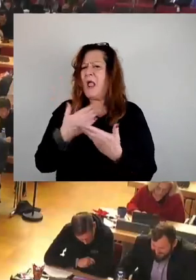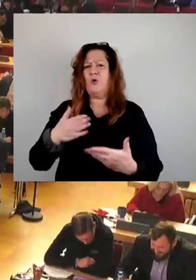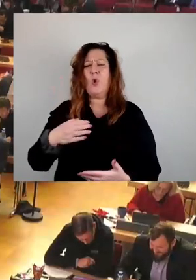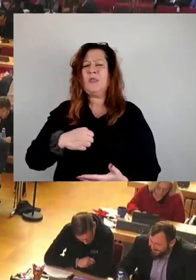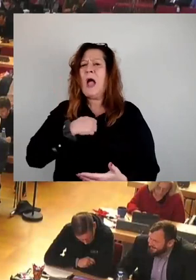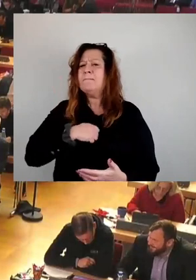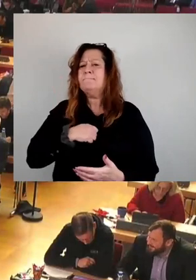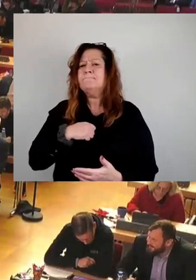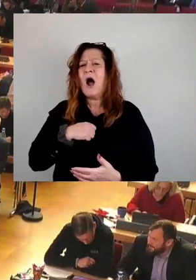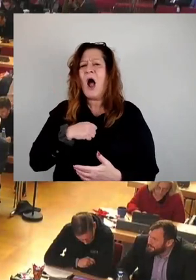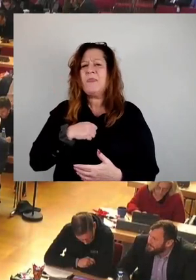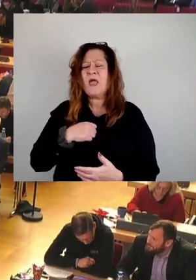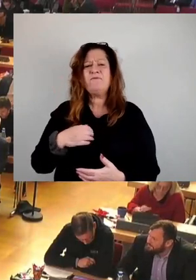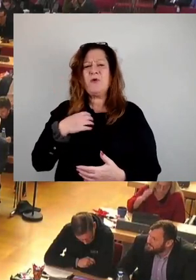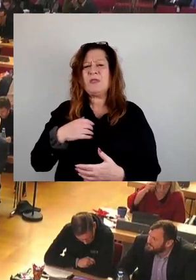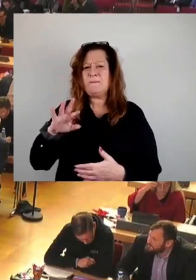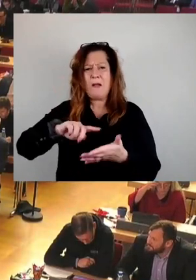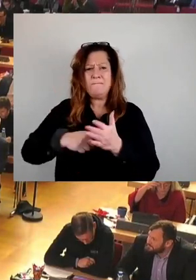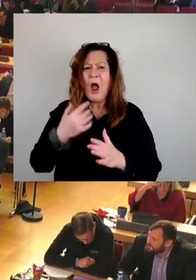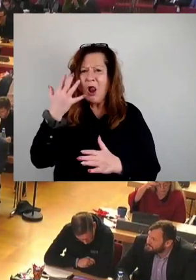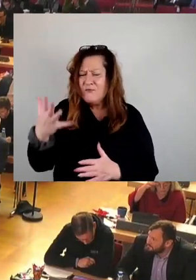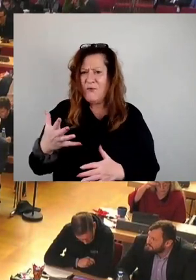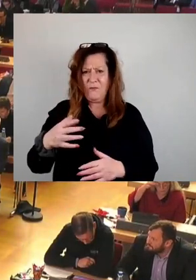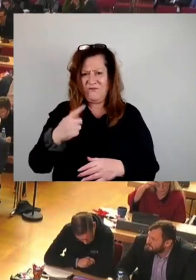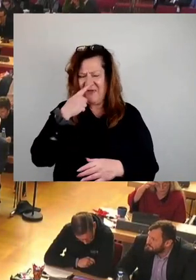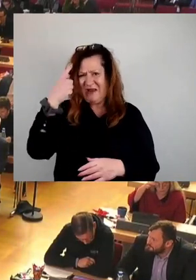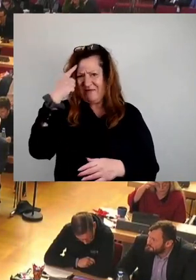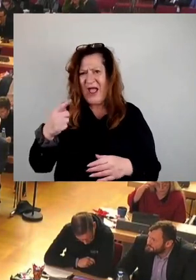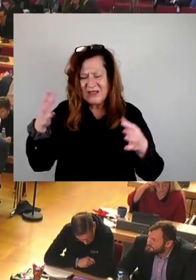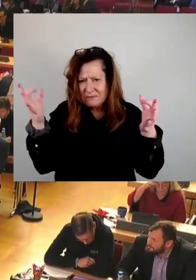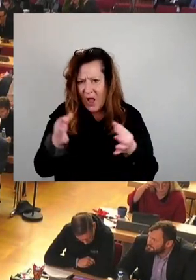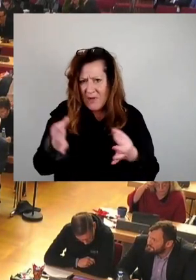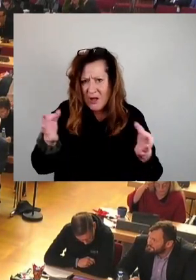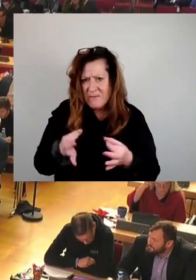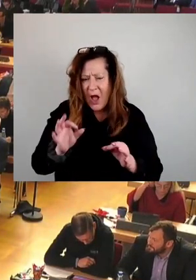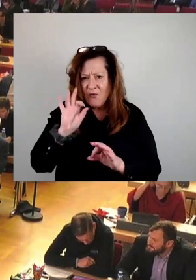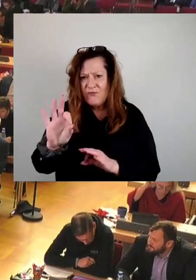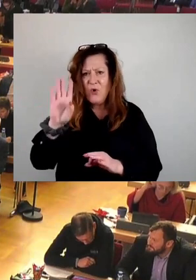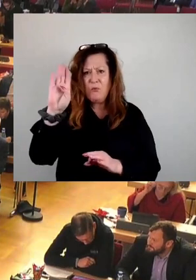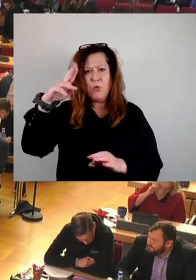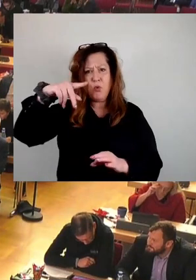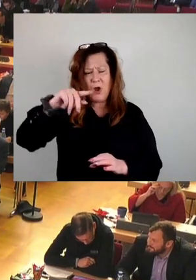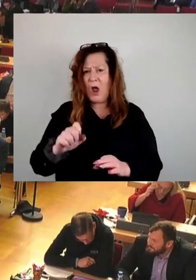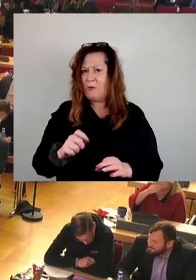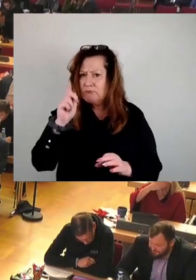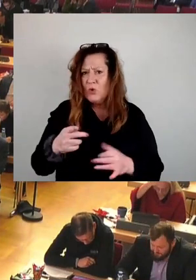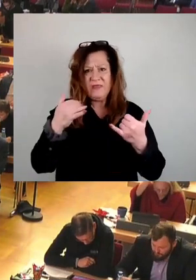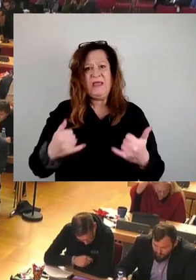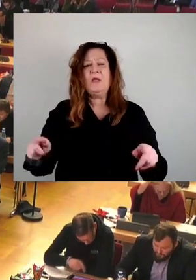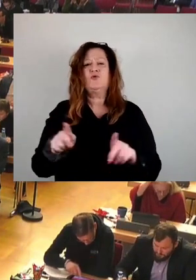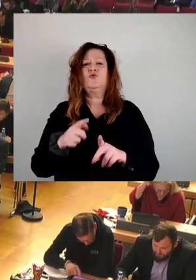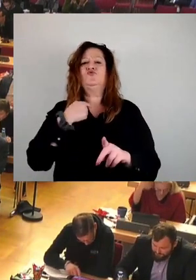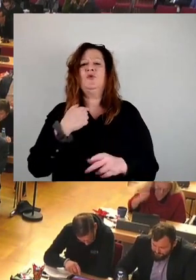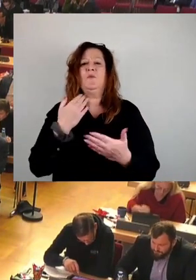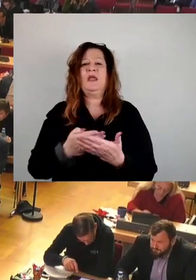dann irgendwie den 5-fachen Preis, wenn er weiß, wir brauchen das für die Buga. Das heißt, es gibt keine Alternative, wir müssen dem jetzt zustimmen, auch wenn es bitter ist.